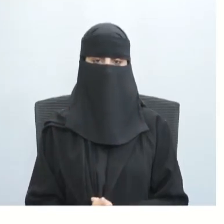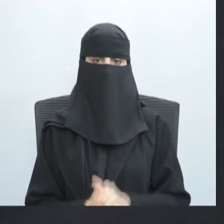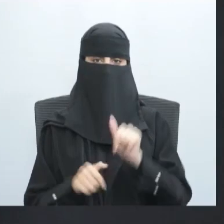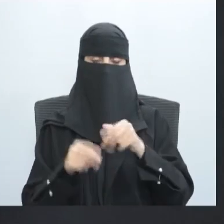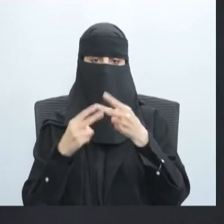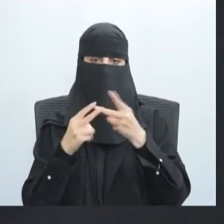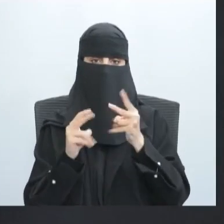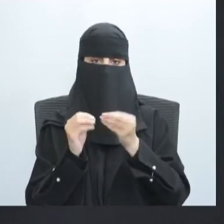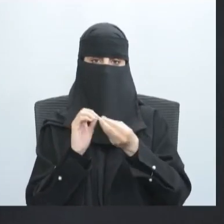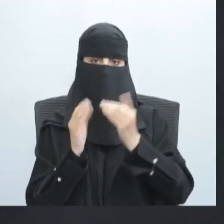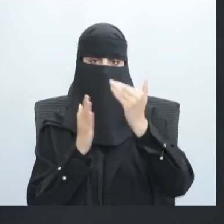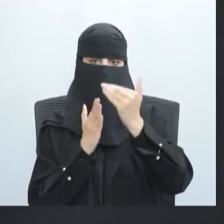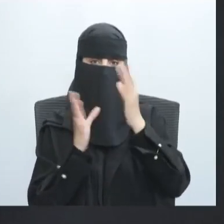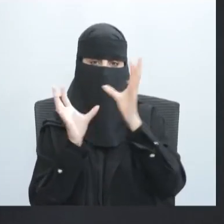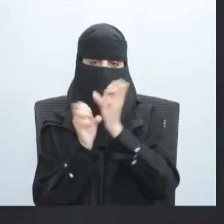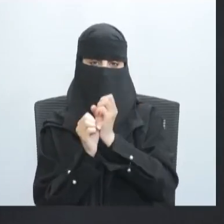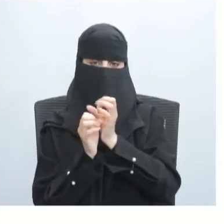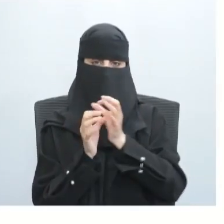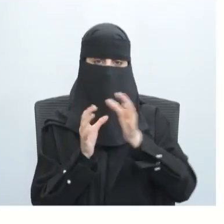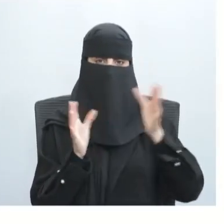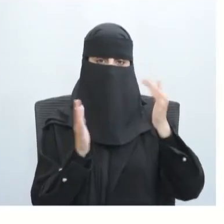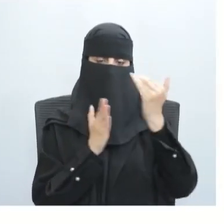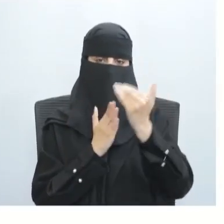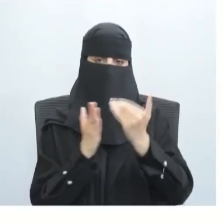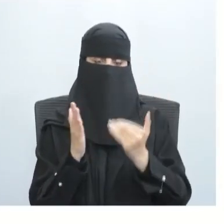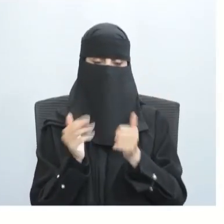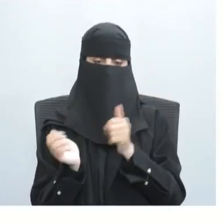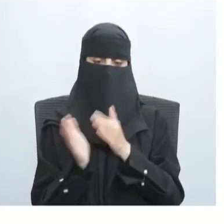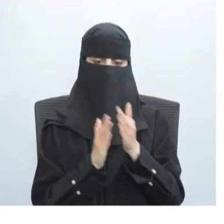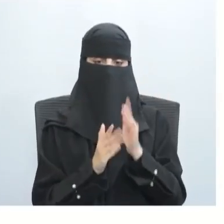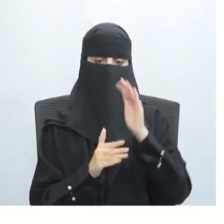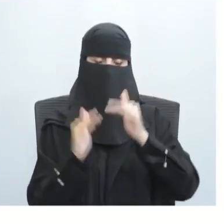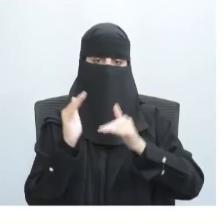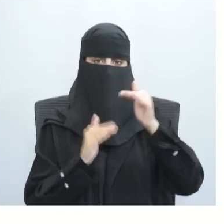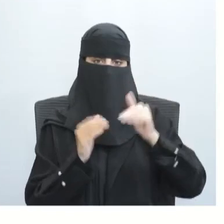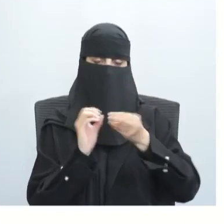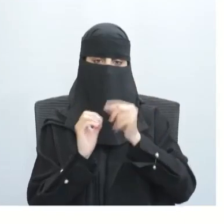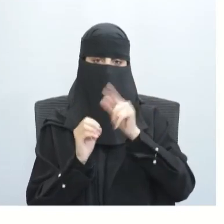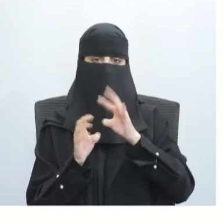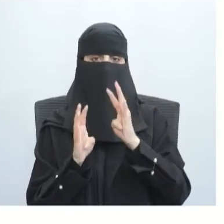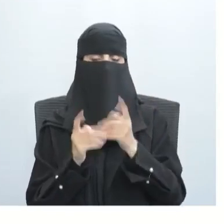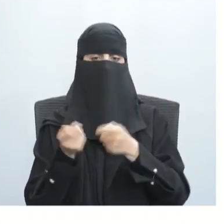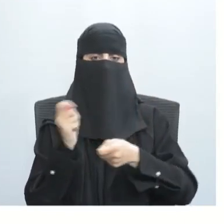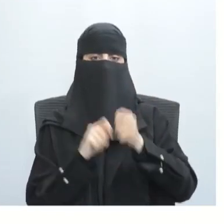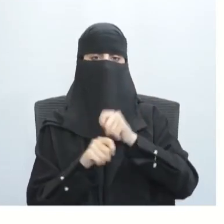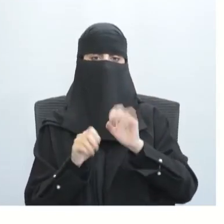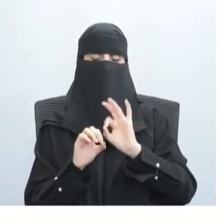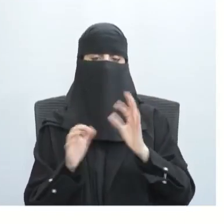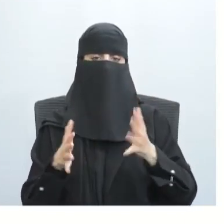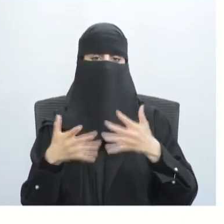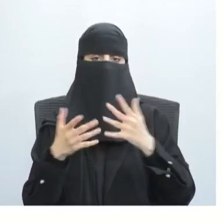تدرج الالوان تصنيف الالوان هو عمليه التلاعب بلون وتباين الصوره او الفيديو